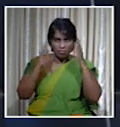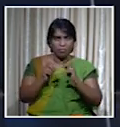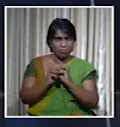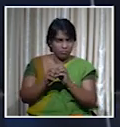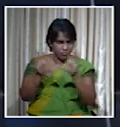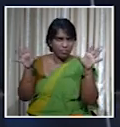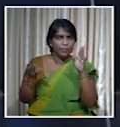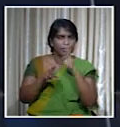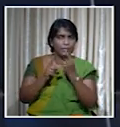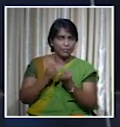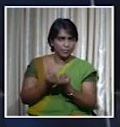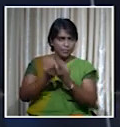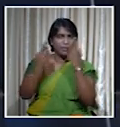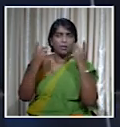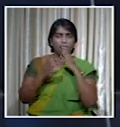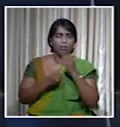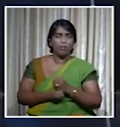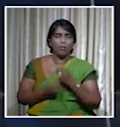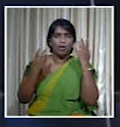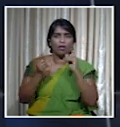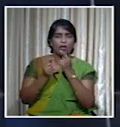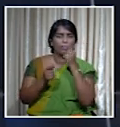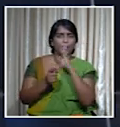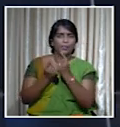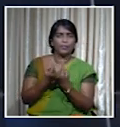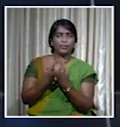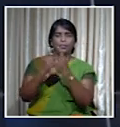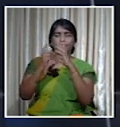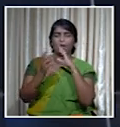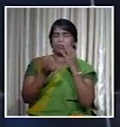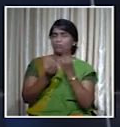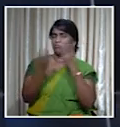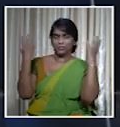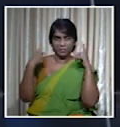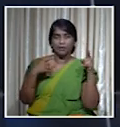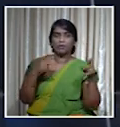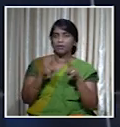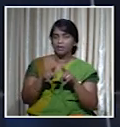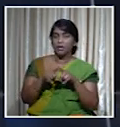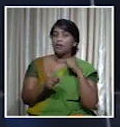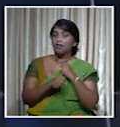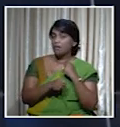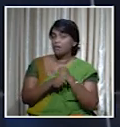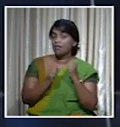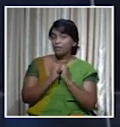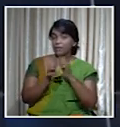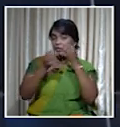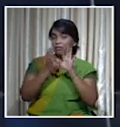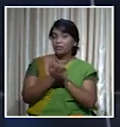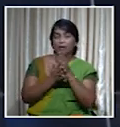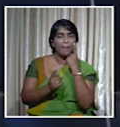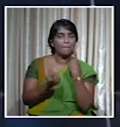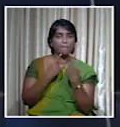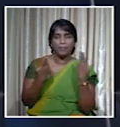දෙයක්ද? ගොඩක් වෙලා තියෙන ගෑස් සිලින්ඩර් පුපුරනවා නෙමෙයිද? මේ ලීක් වෙලා තමයි වෙන හේතු මත ගින්න ඇති වෙන්නේ. ඒතර මේ සඳහා රජය මොකද්ද පැහැදිලිව කරන